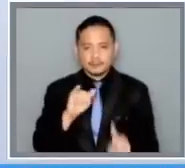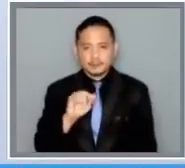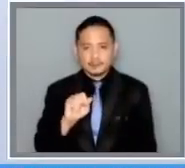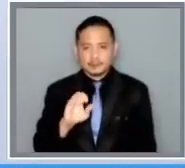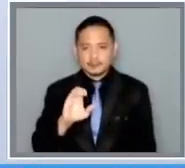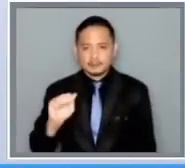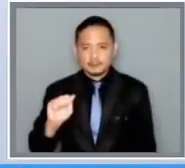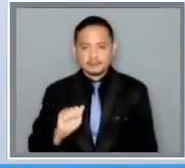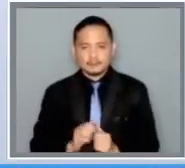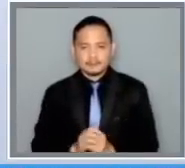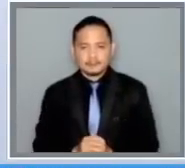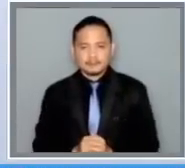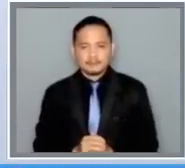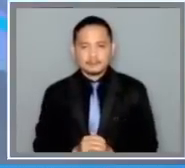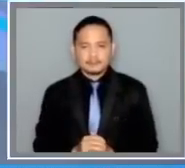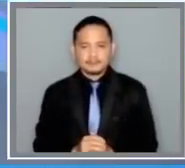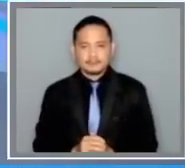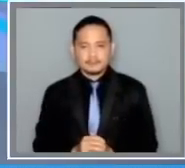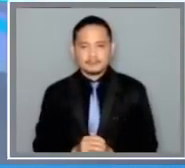Jessica?